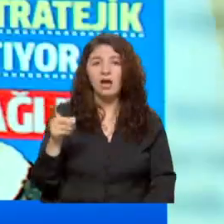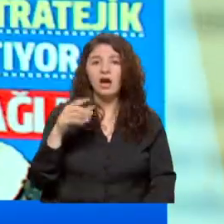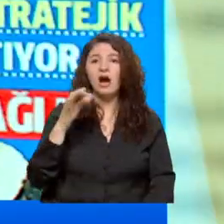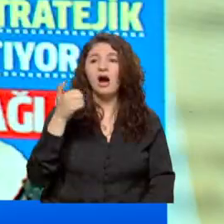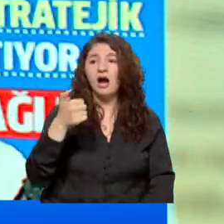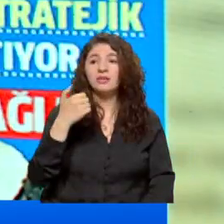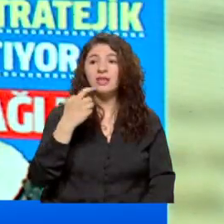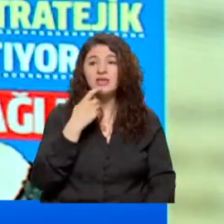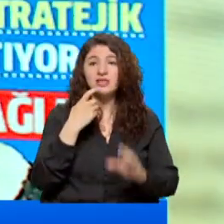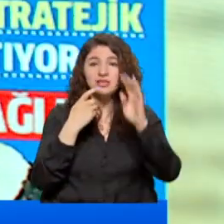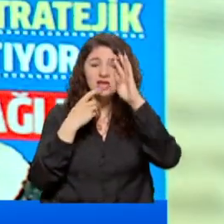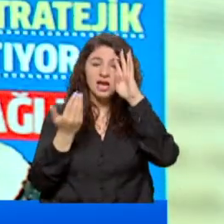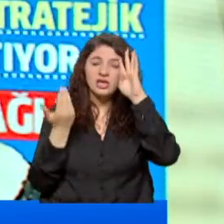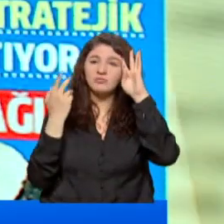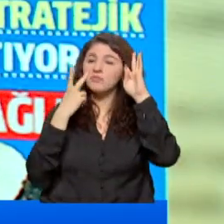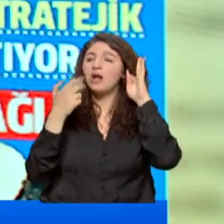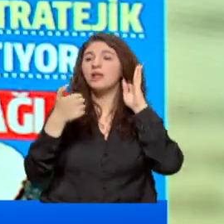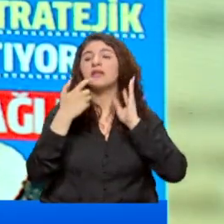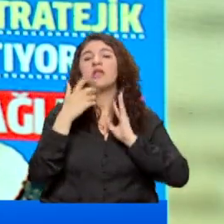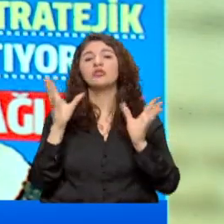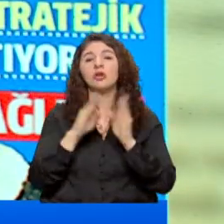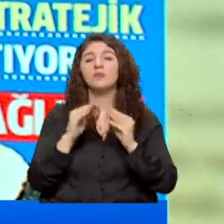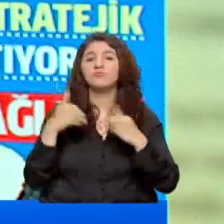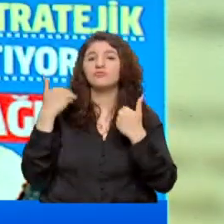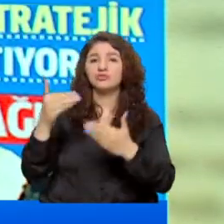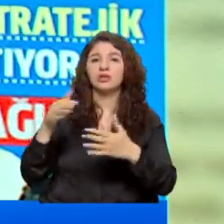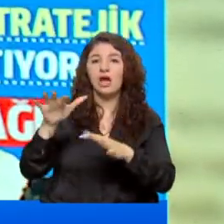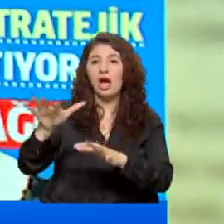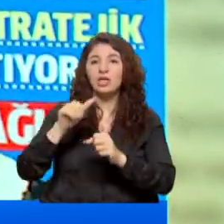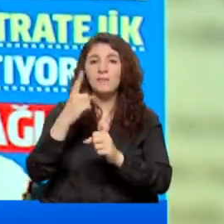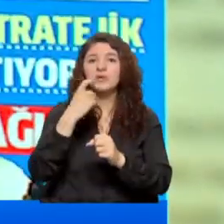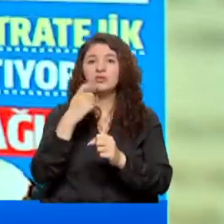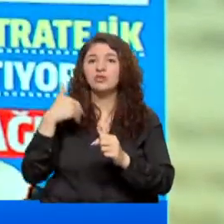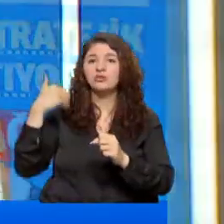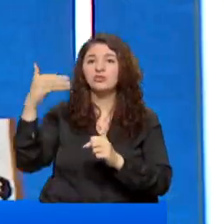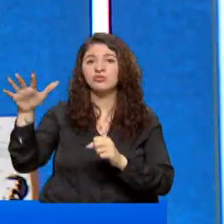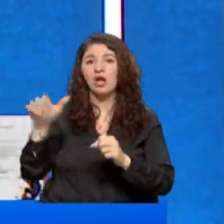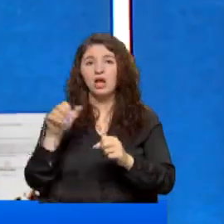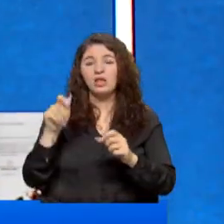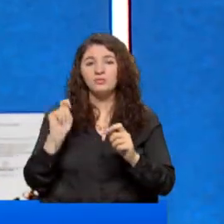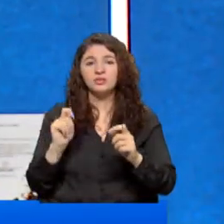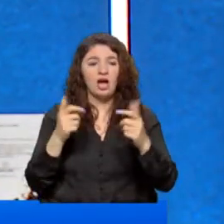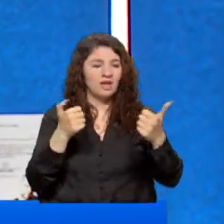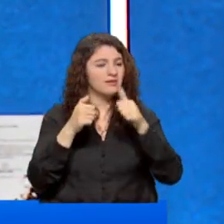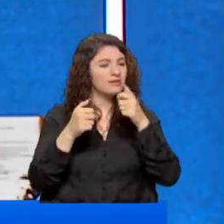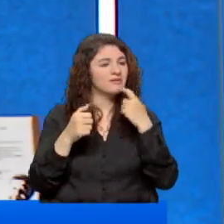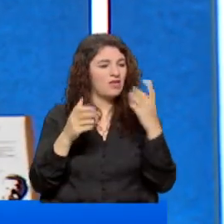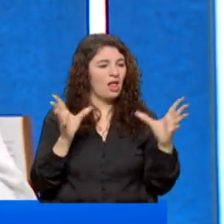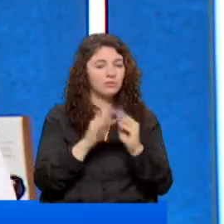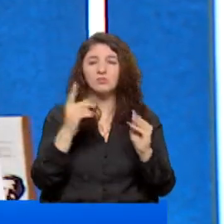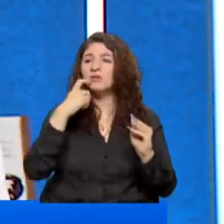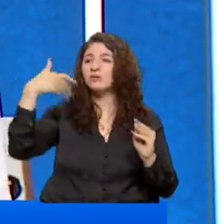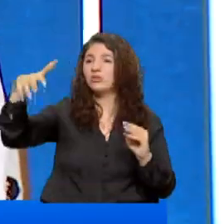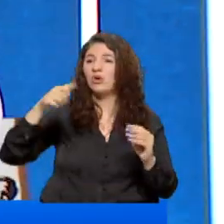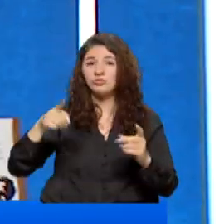16 yıllık geçmişe 46 yıllık toplam ithalatın toplamı kadar bir yılda ithalat yaptık Ne gerek vardı